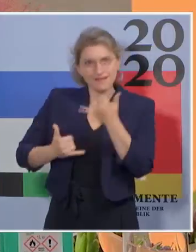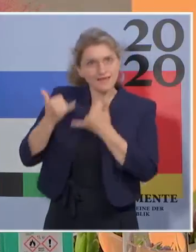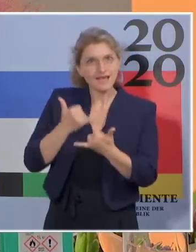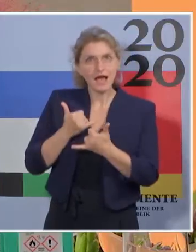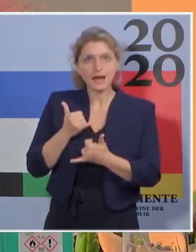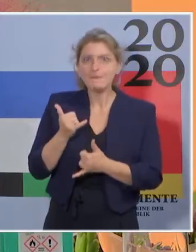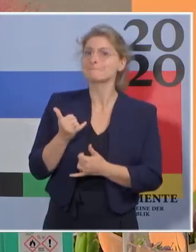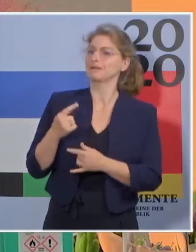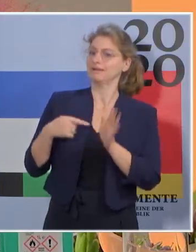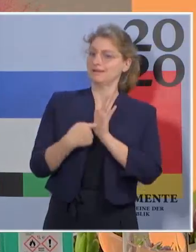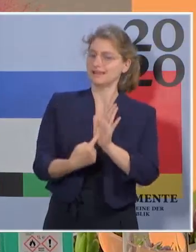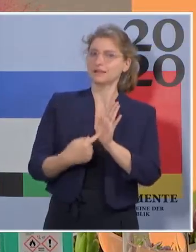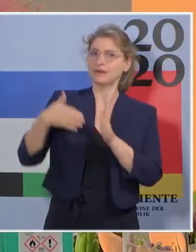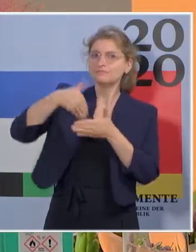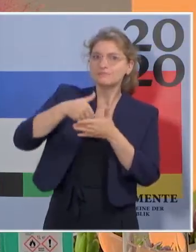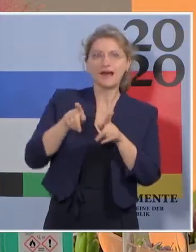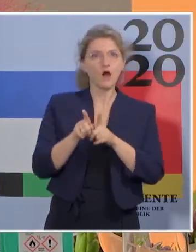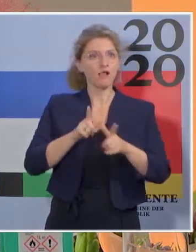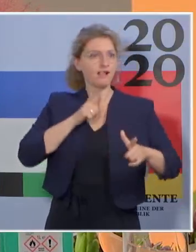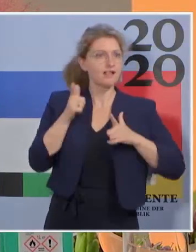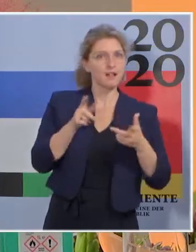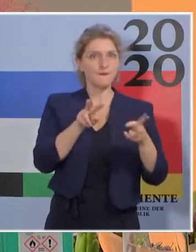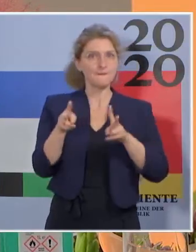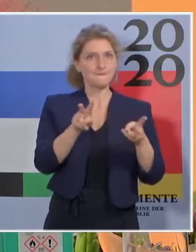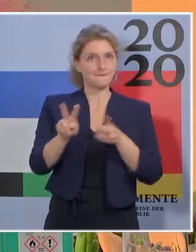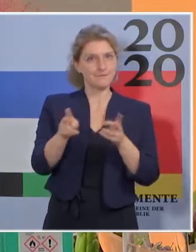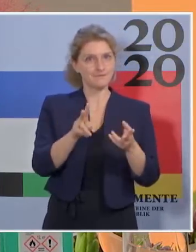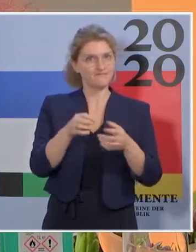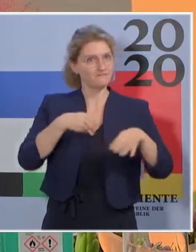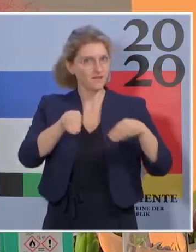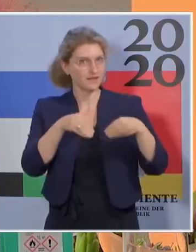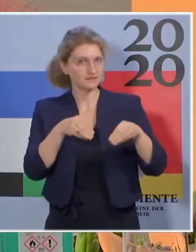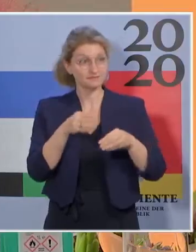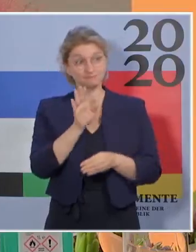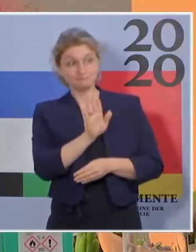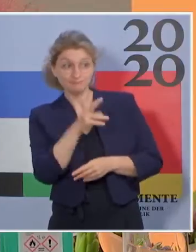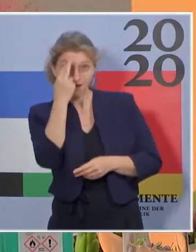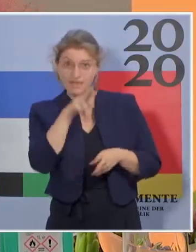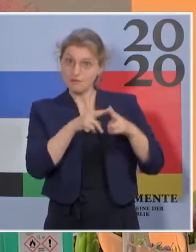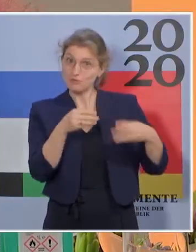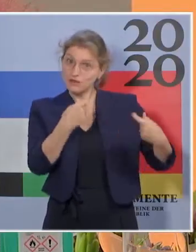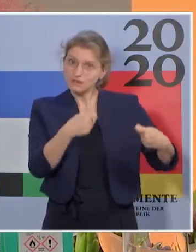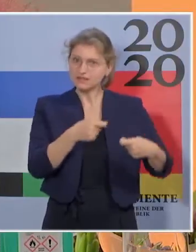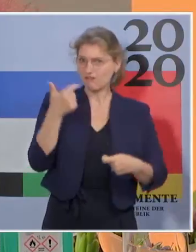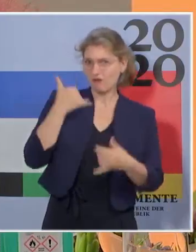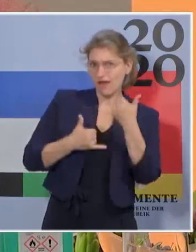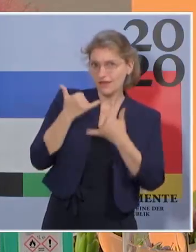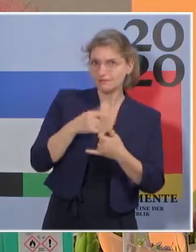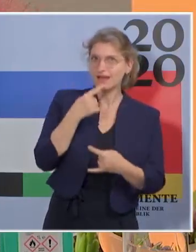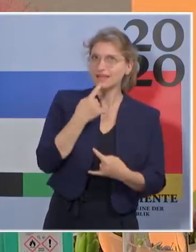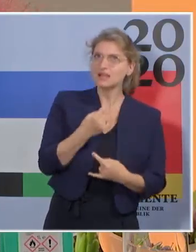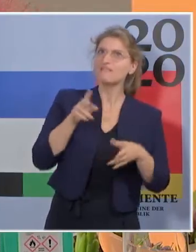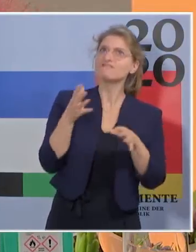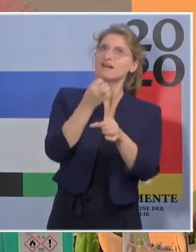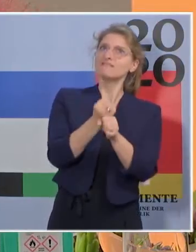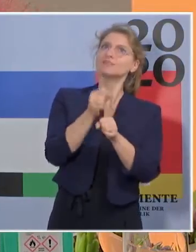beachtliche Vitalität gezeigt. Sie, Herr Bundespräsidenten, haben letztes Jahr von der Eleganz unserer Verfassung